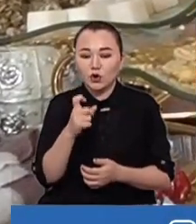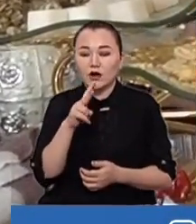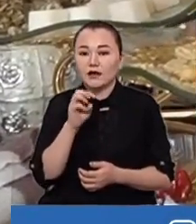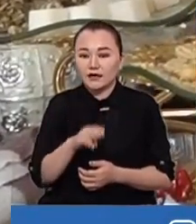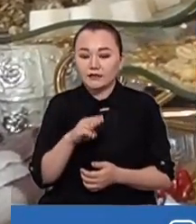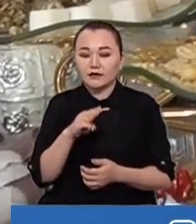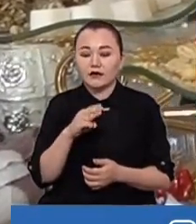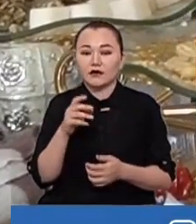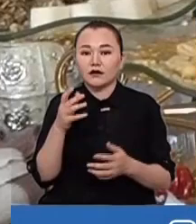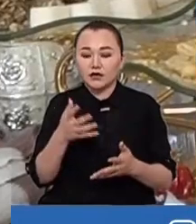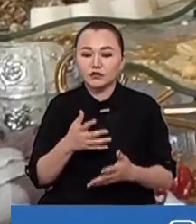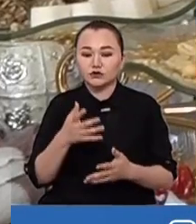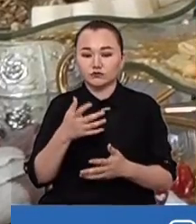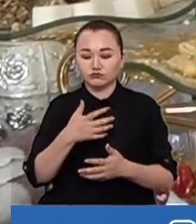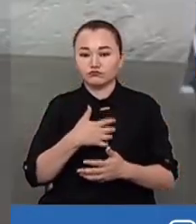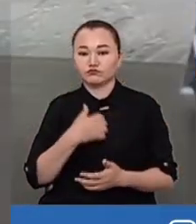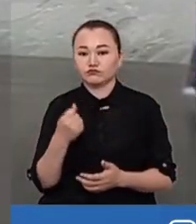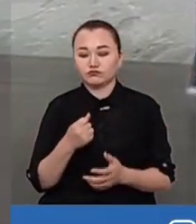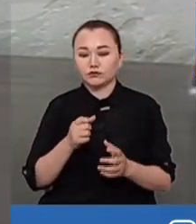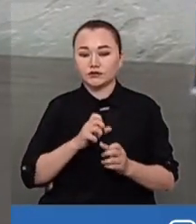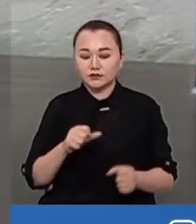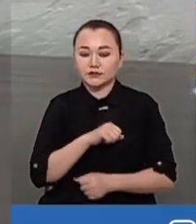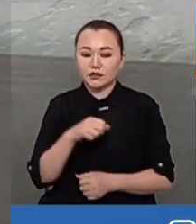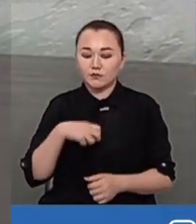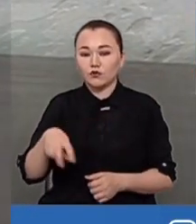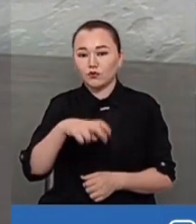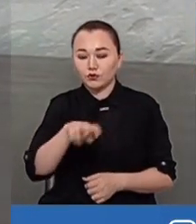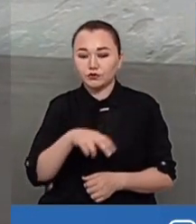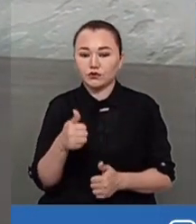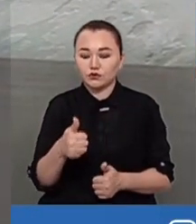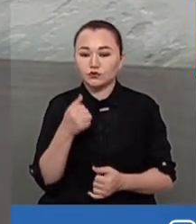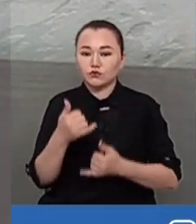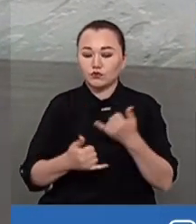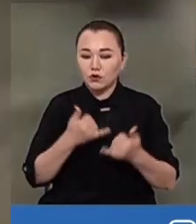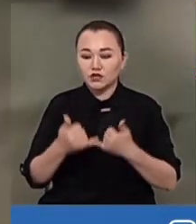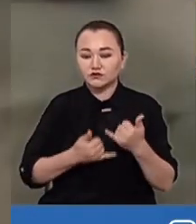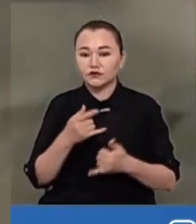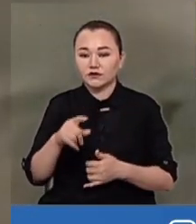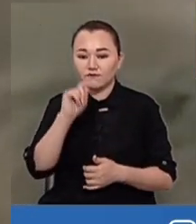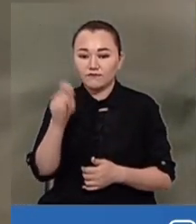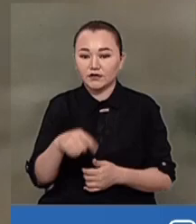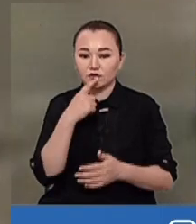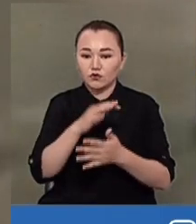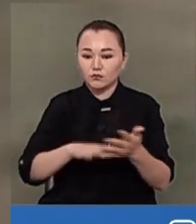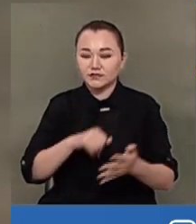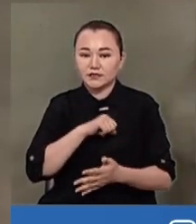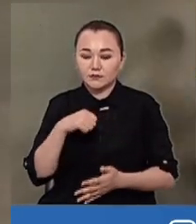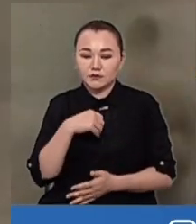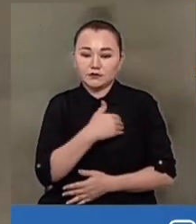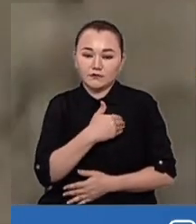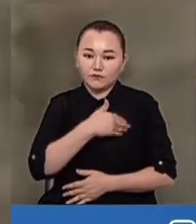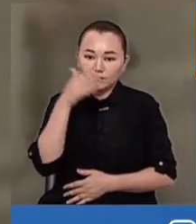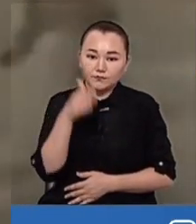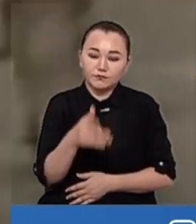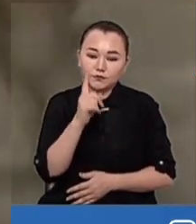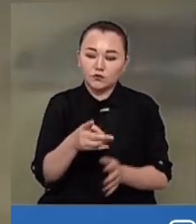Көз тимесін әлі тың. Өзі тұрып, өзі жүреді. Күтімі де жақсы. Ол қан майданға өз еркімен 1942